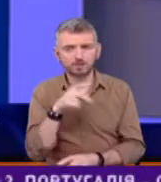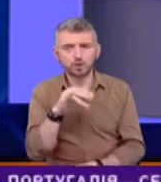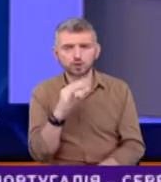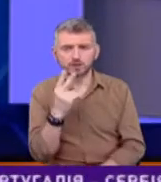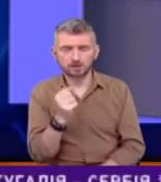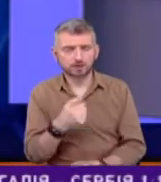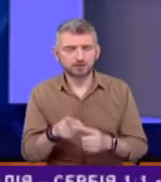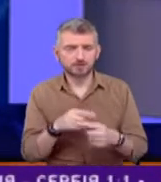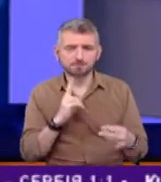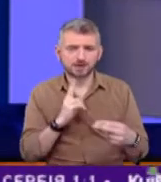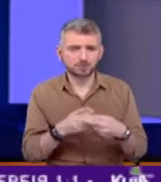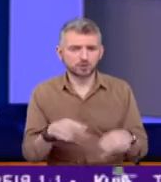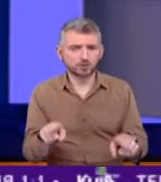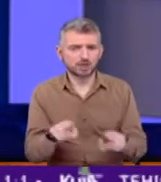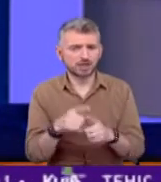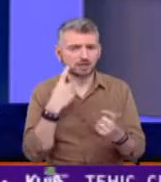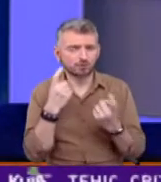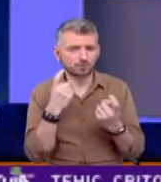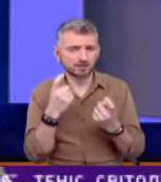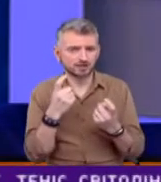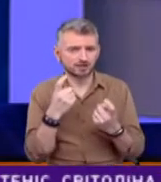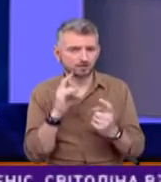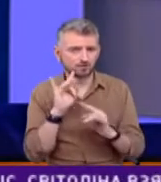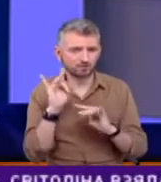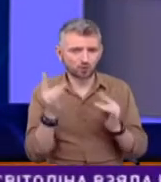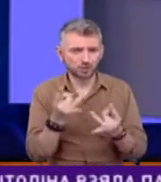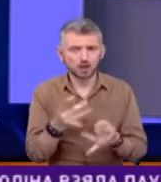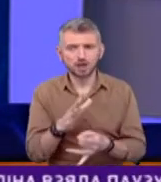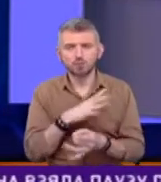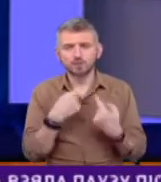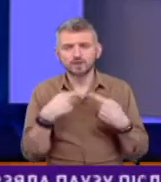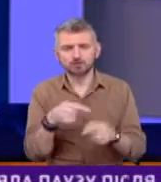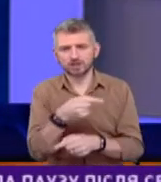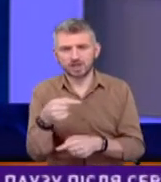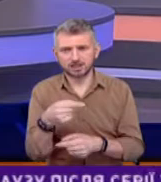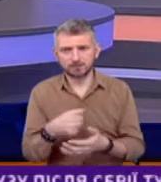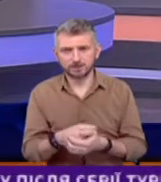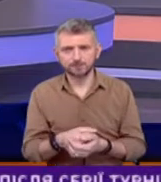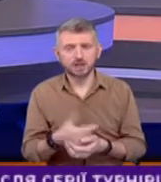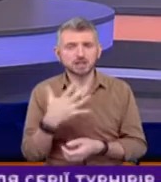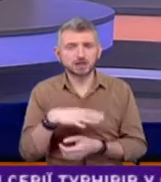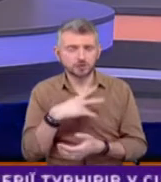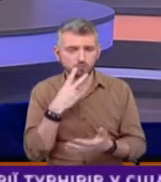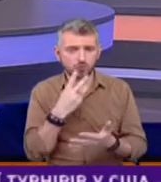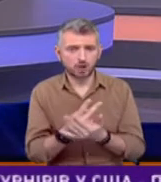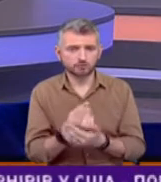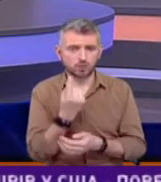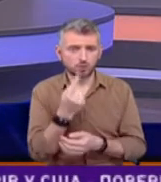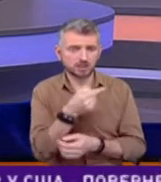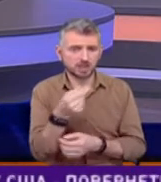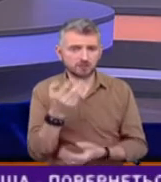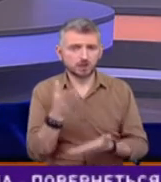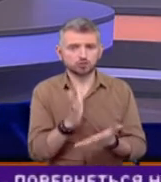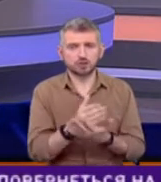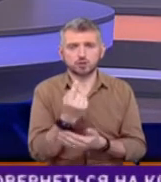Це перебило такий інформаційний фон. Тобто був інший негатив. Тобто навіщо показувати один негатив, якщо